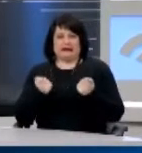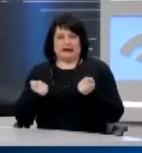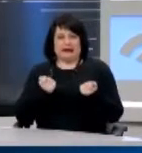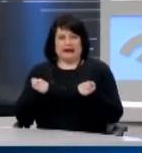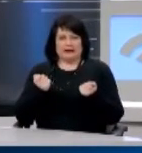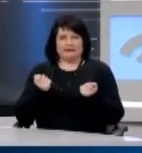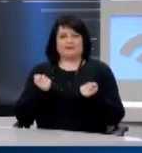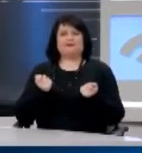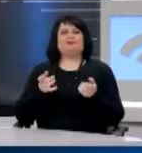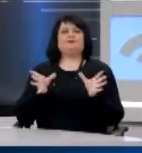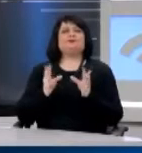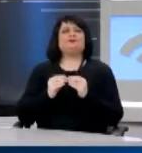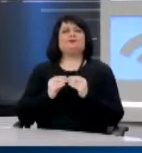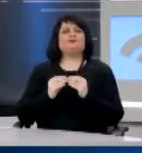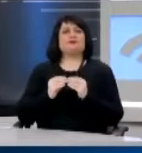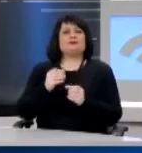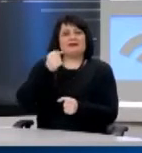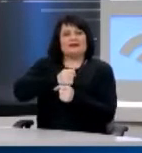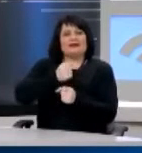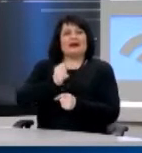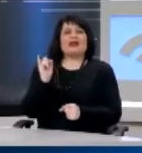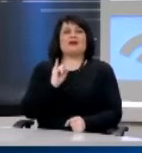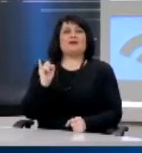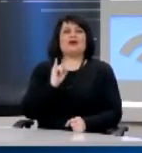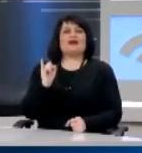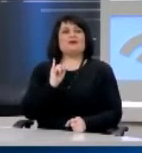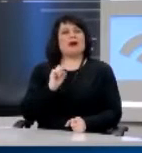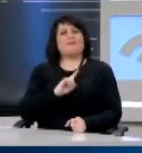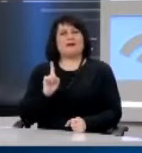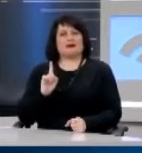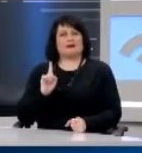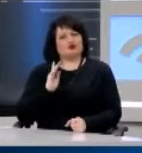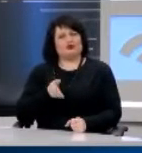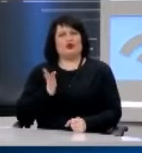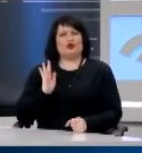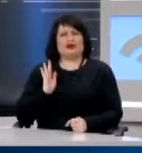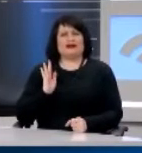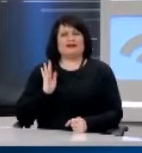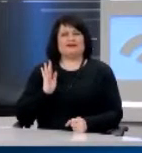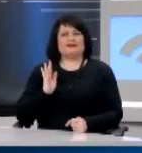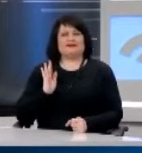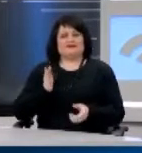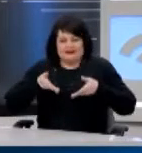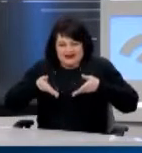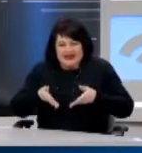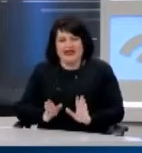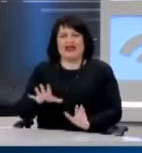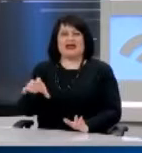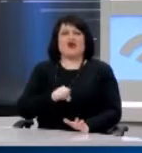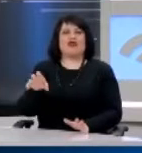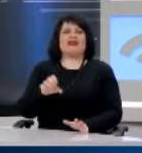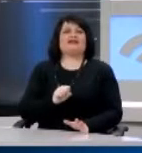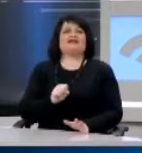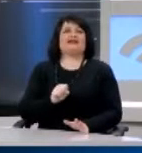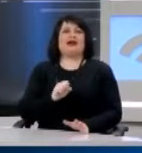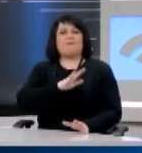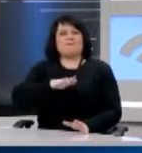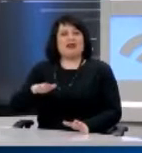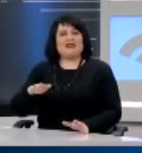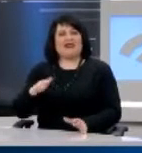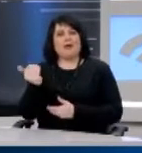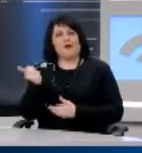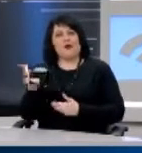την αποϊδρυματοποίηση, δηλαδή το νέο θεσμικό πλαίσιο για την υιοθεσία. Αυτό ήταν μια εξαιρετικά σημαντική θεσμική